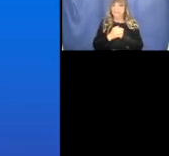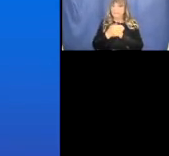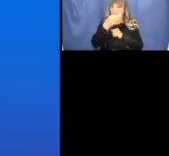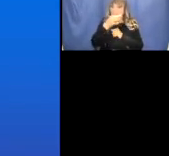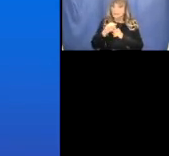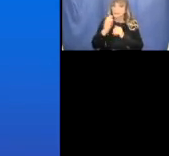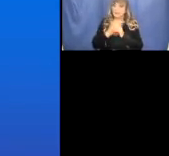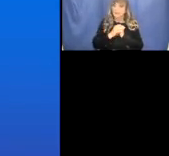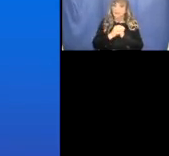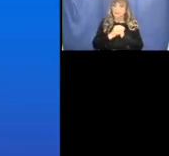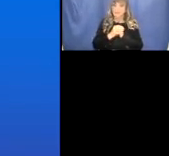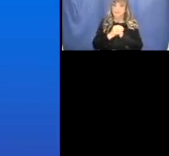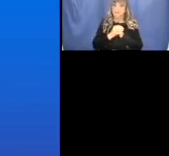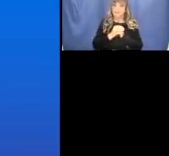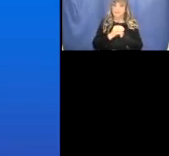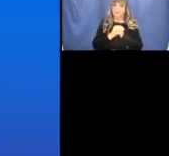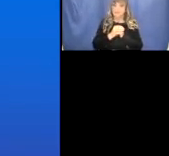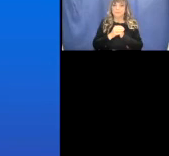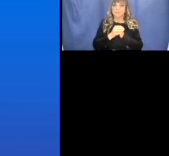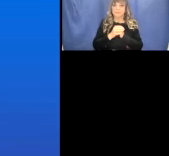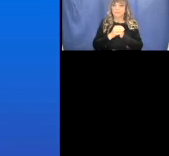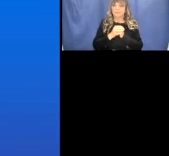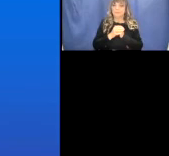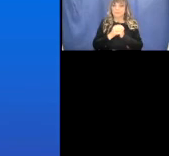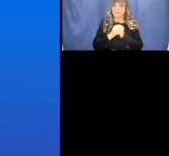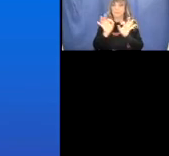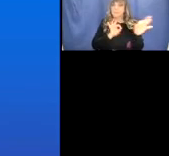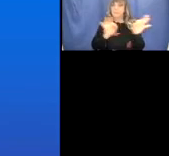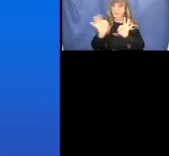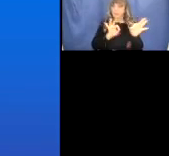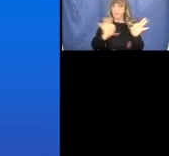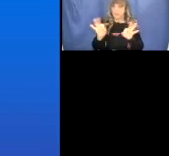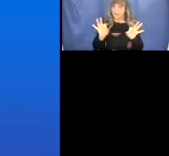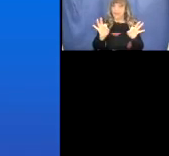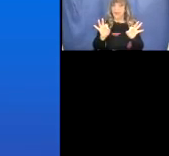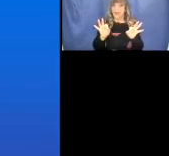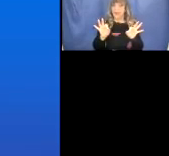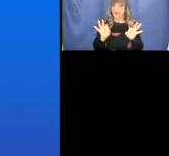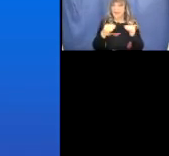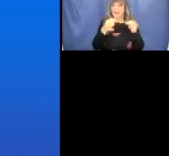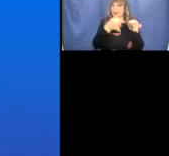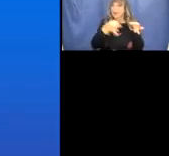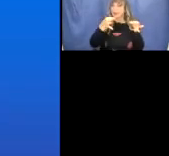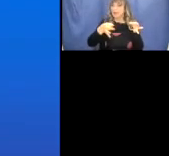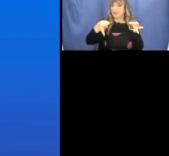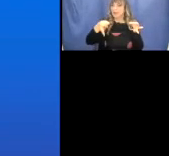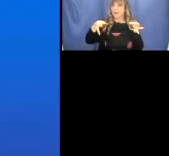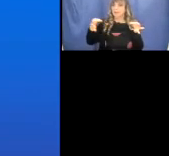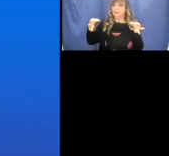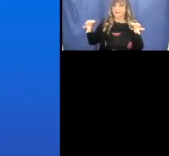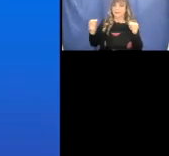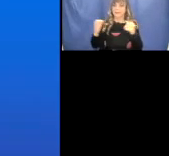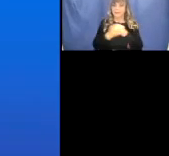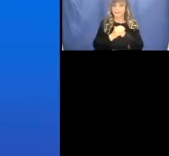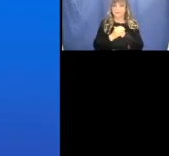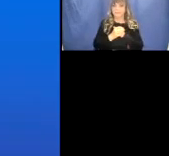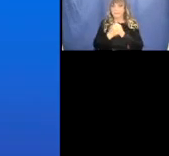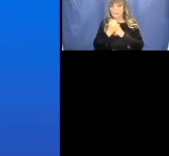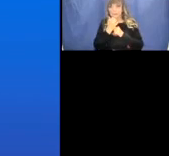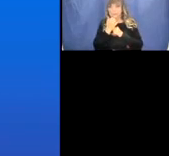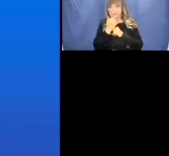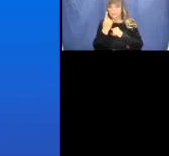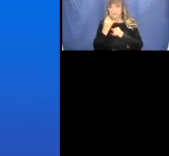a a misurare queste regolarità che scusate